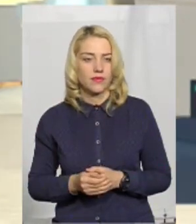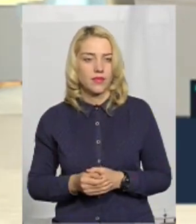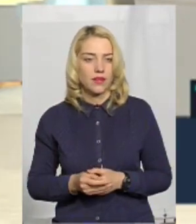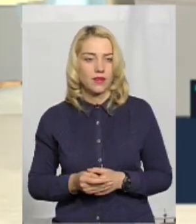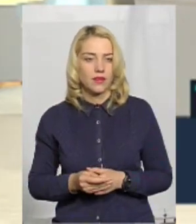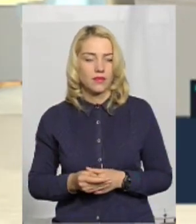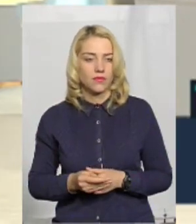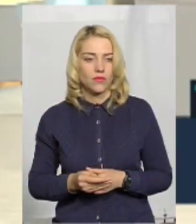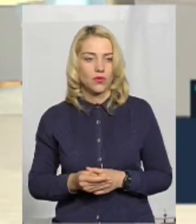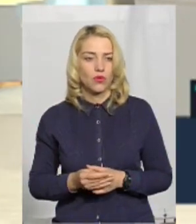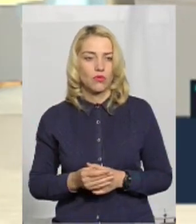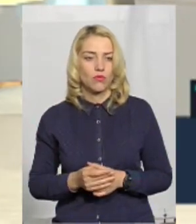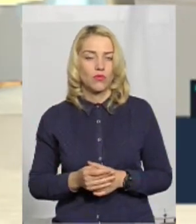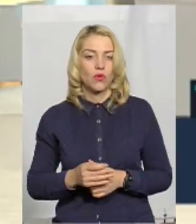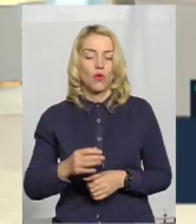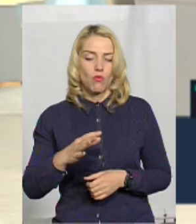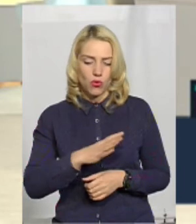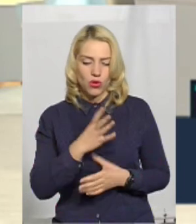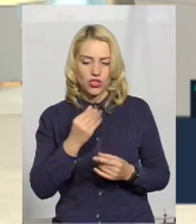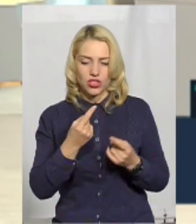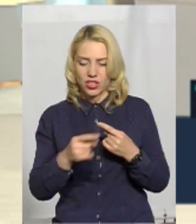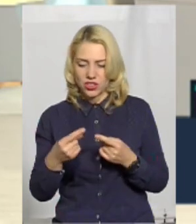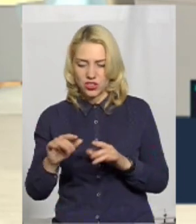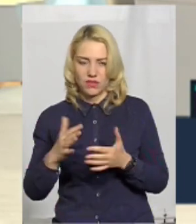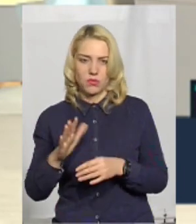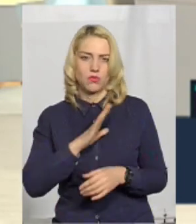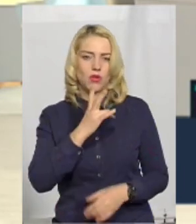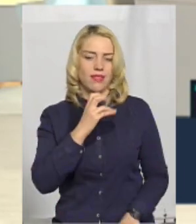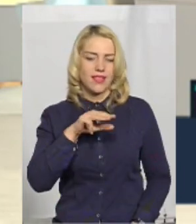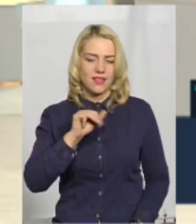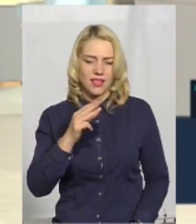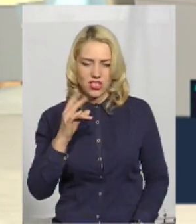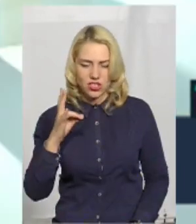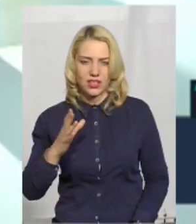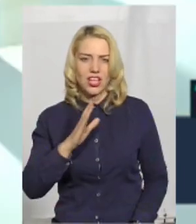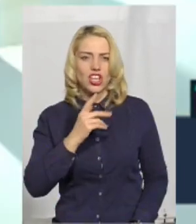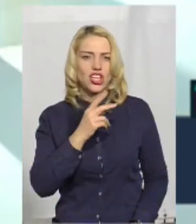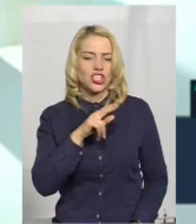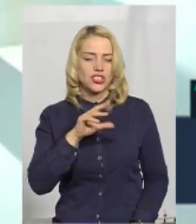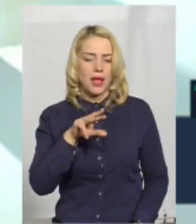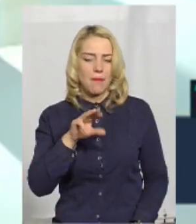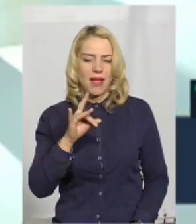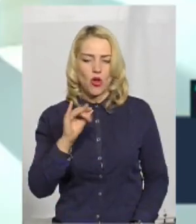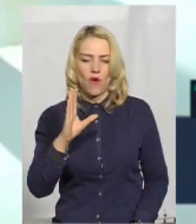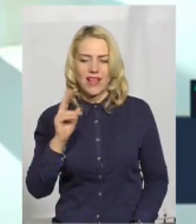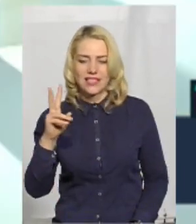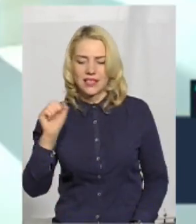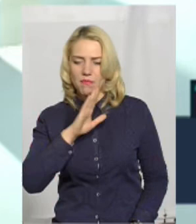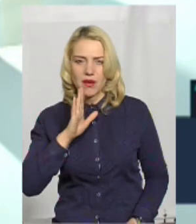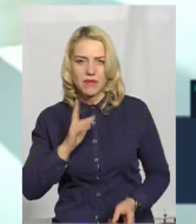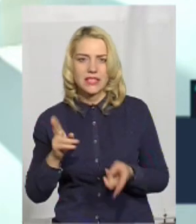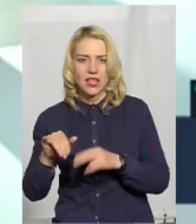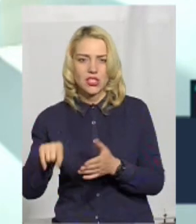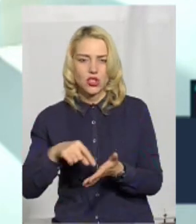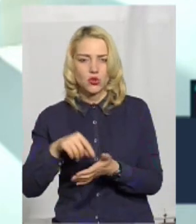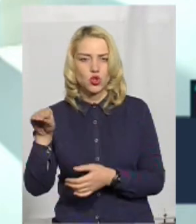Були ще й інші випадки, були в Нетішині? Були в Нетішині, були, наша чемеровецька мама залишила в Житомирі, була наша,